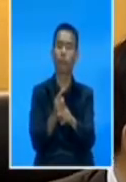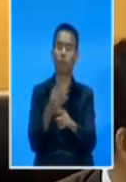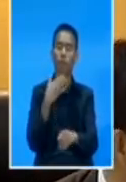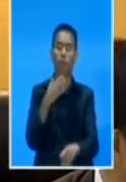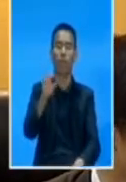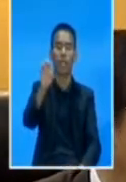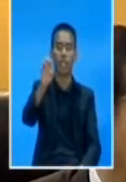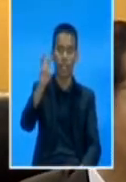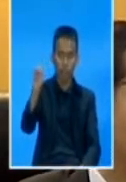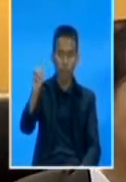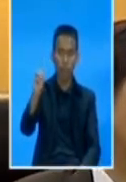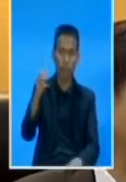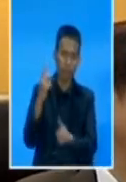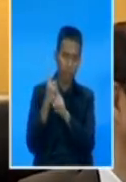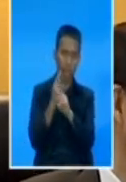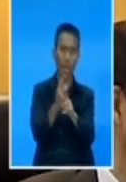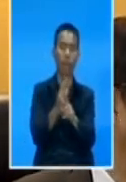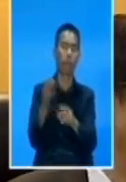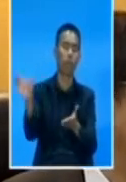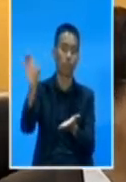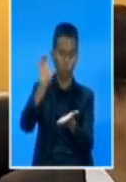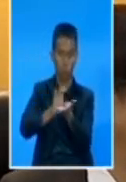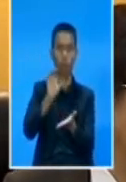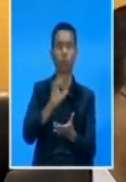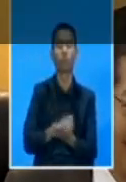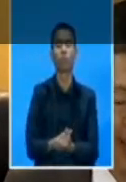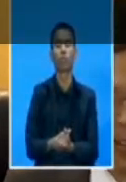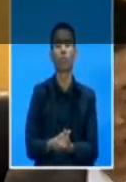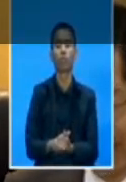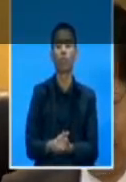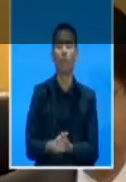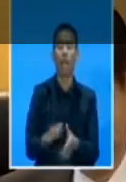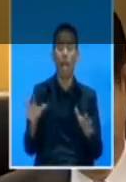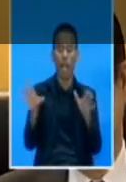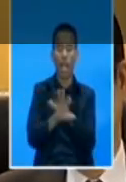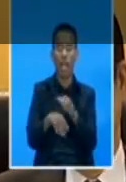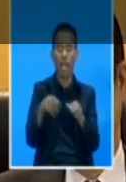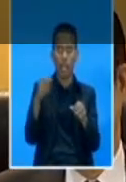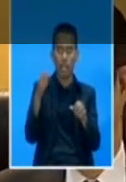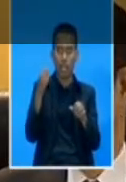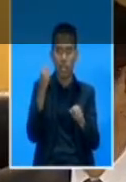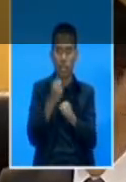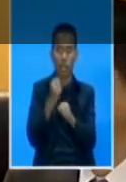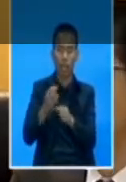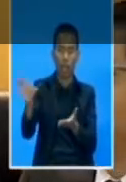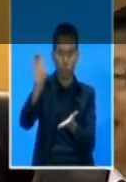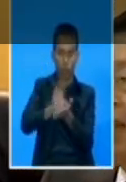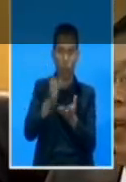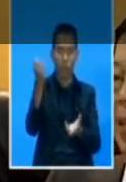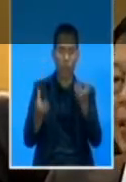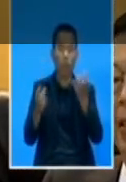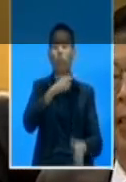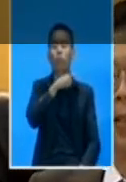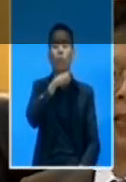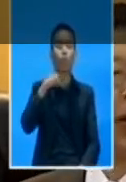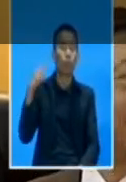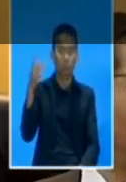ความเหลื่อมล้ำเหมือนกันอาจจะต้องลงทุนแต่การลงทุนในกระบวนการยุติธรรมไม่มีขาดทุนครับขอบพระคุณครับ